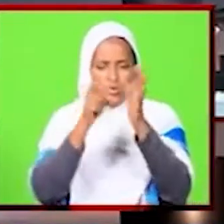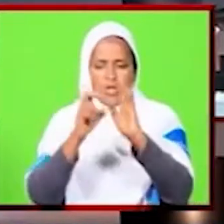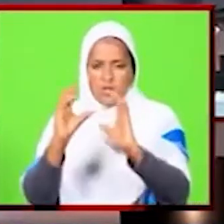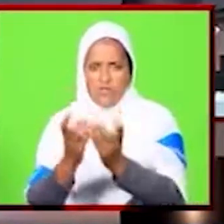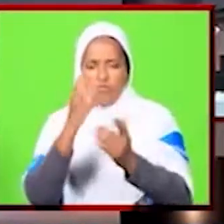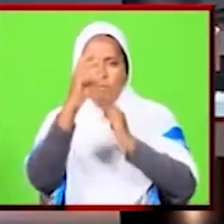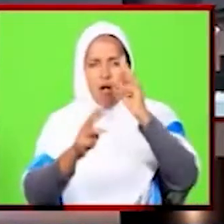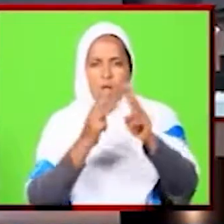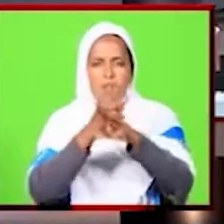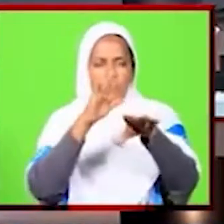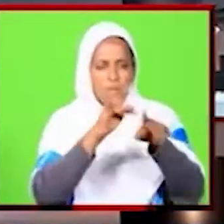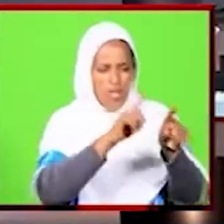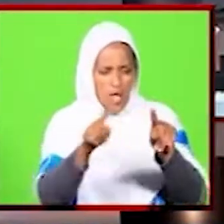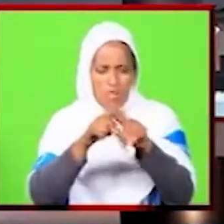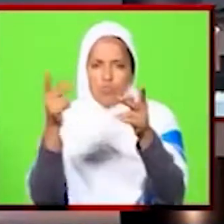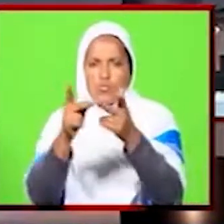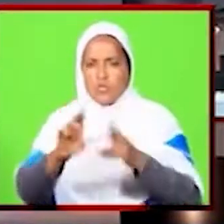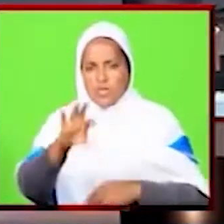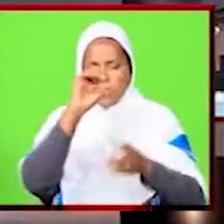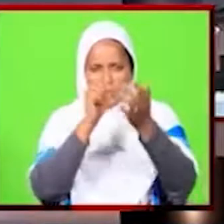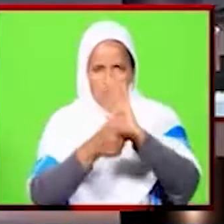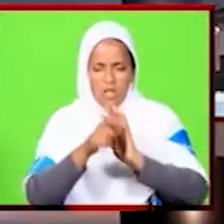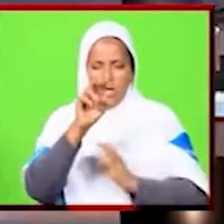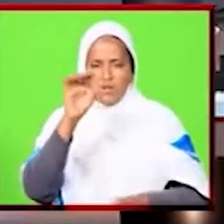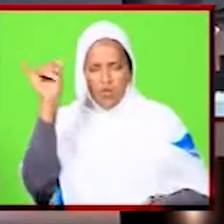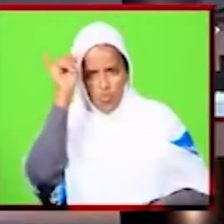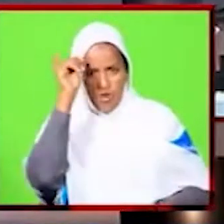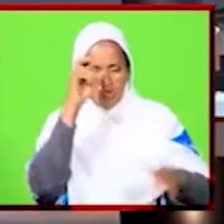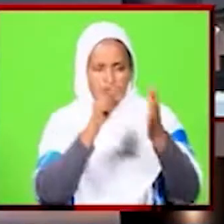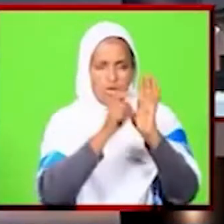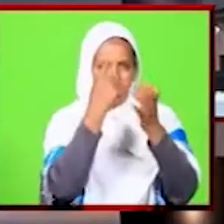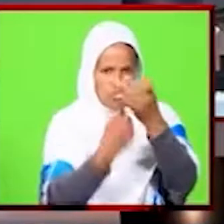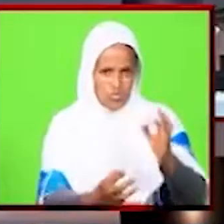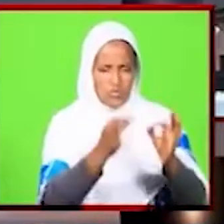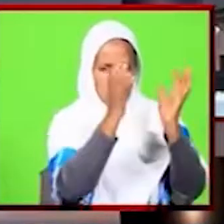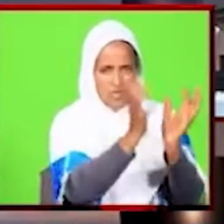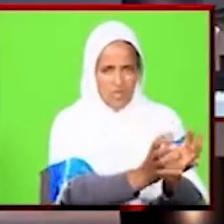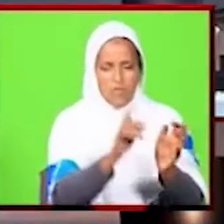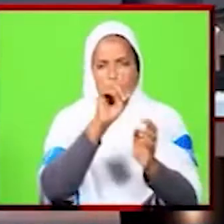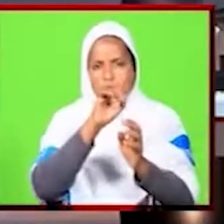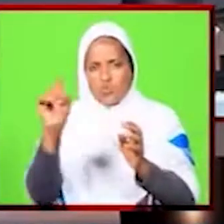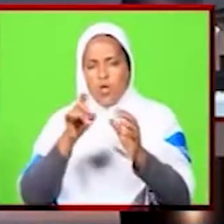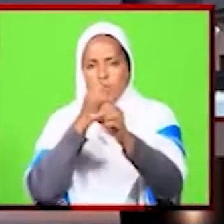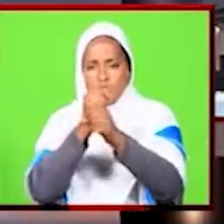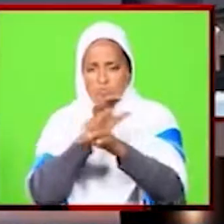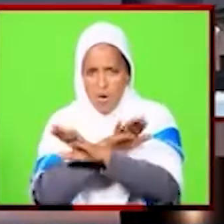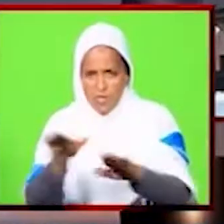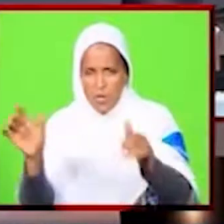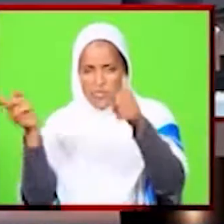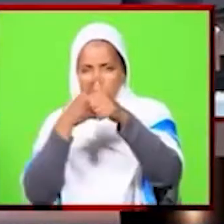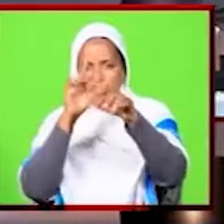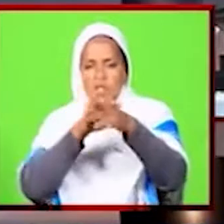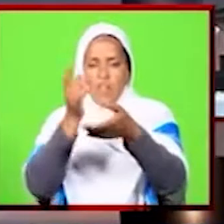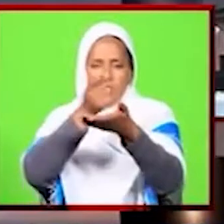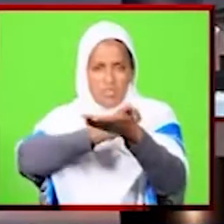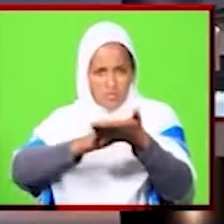ጥንታዊ የወንጌል ክፍሎች በዓለም ላይ በተለያዩ ቦታዎች ተገኙ። ለምሳሌ ከዮሐንስ ወንጌል የተወሰነ ክፍል በአንደኛው መቶ ዓመት ማብቂያና